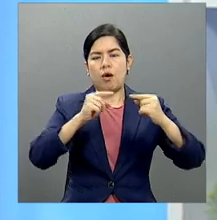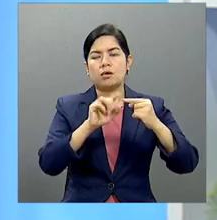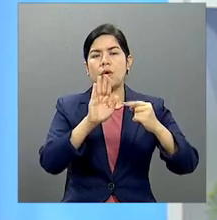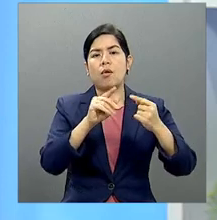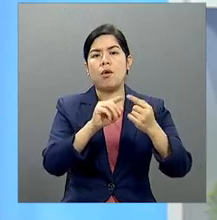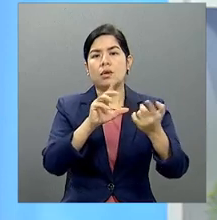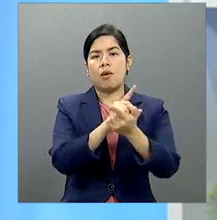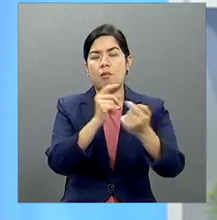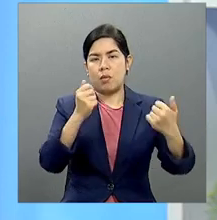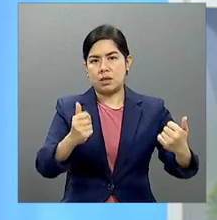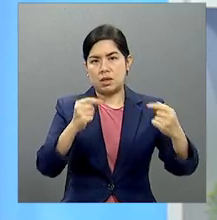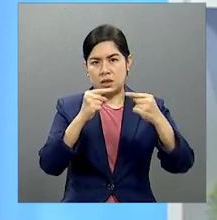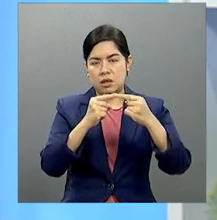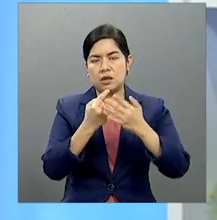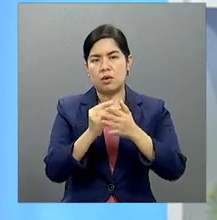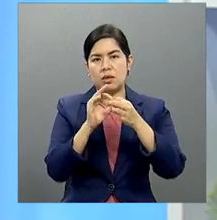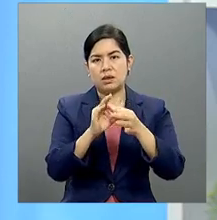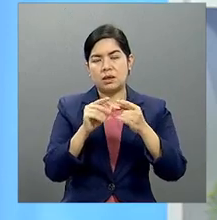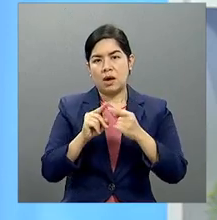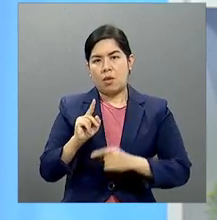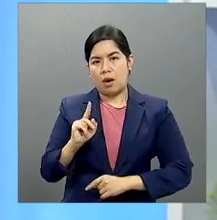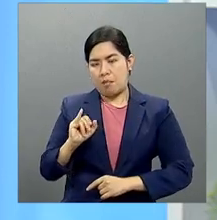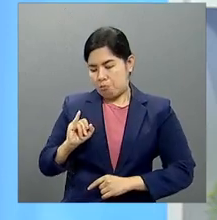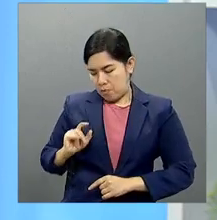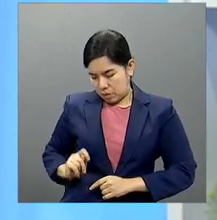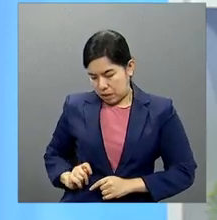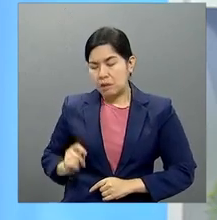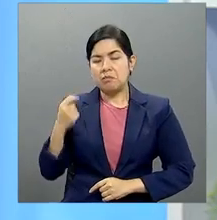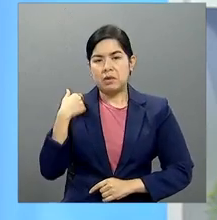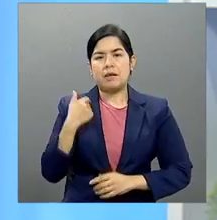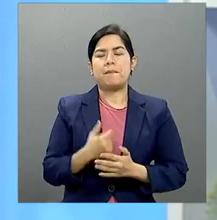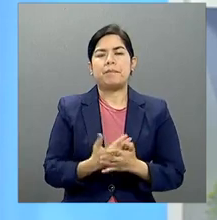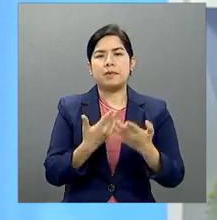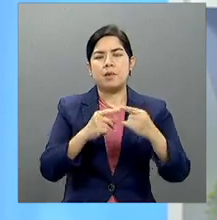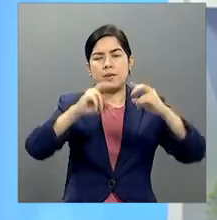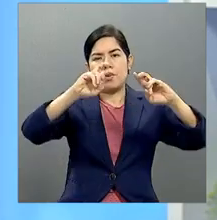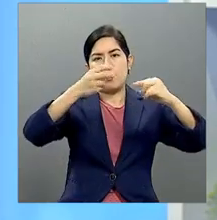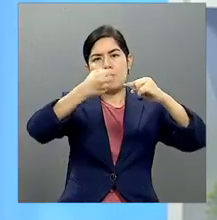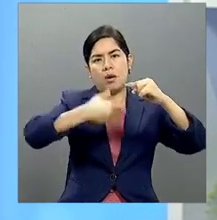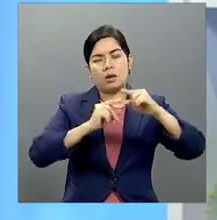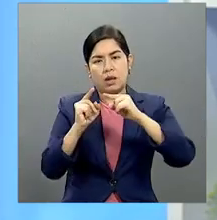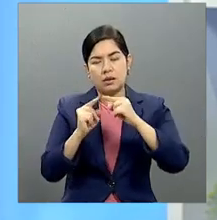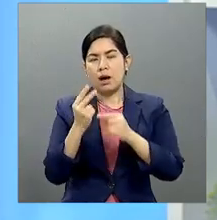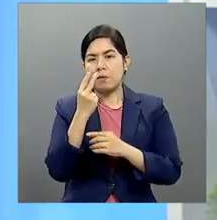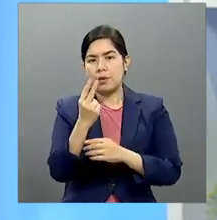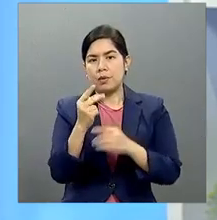ายไม่ตายวายแค่ปรับใจและปรับตัวแต่มีอีกหลากหลายเรื่องราวที่หยิบยกมาฝากจากทั่วไทยติดตามกันต่อนะคะในช่วงสีสันวาไรตี้ค่ะ